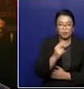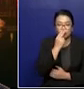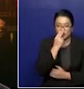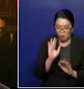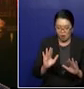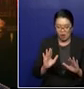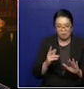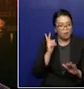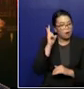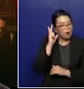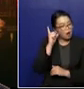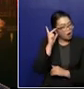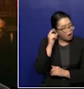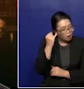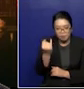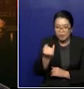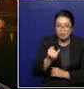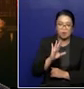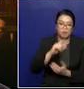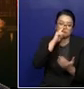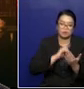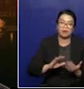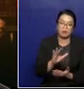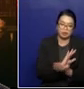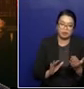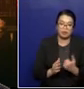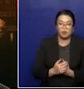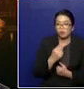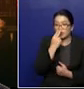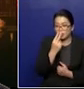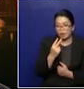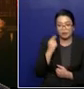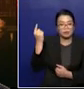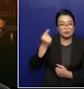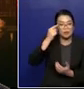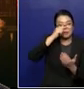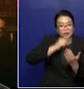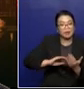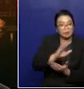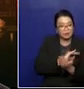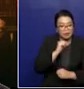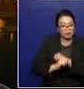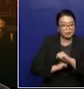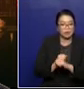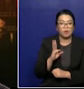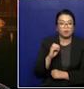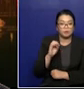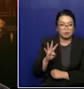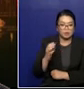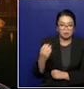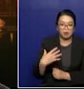พราะมันเป็นข่าวร้ายของประเทศไทยฮะการท่องเที่ยวของประเทศไทยฮะคาดการรายได้ปี64ผมย้ำน